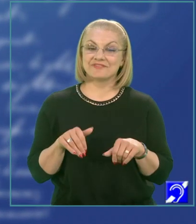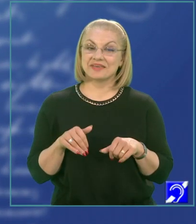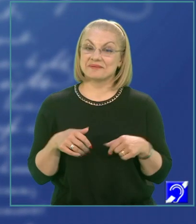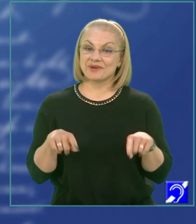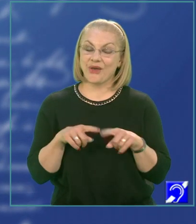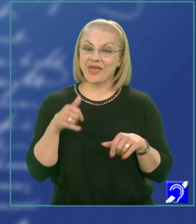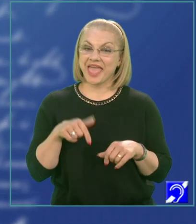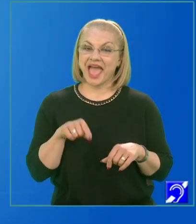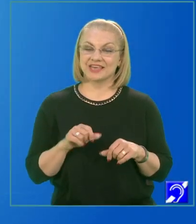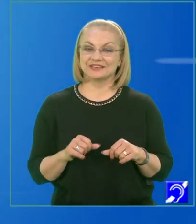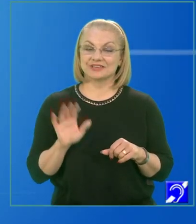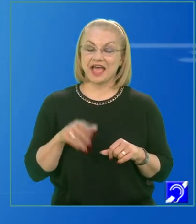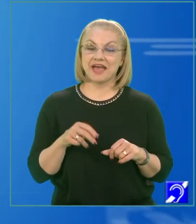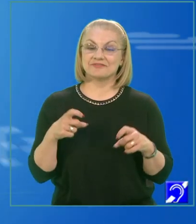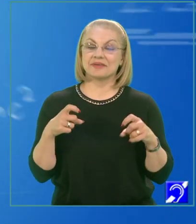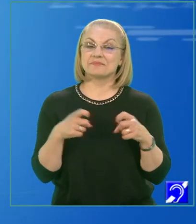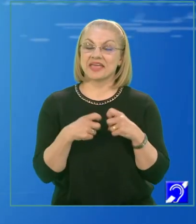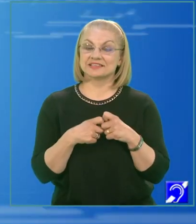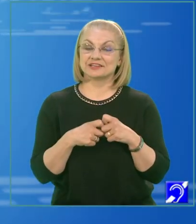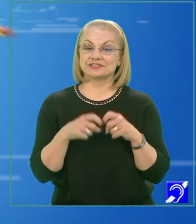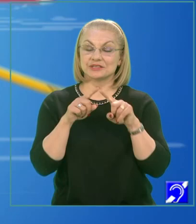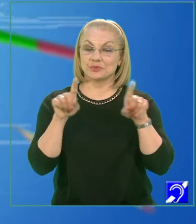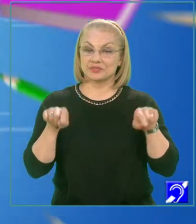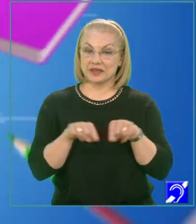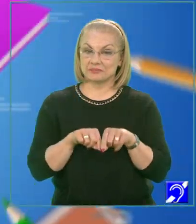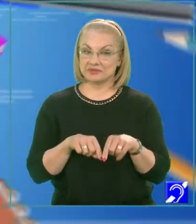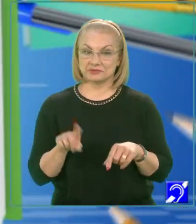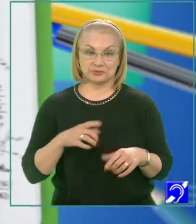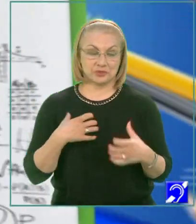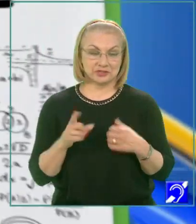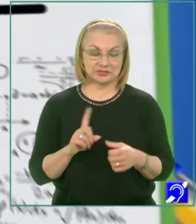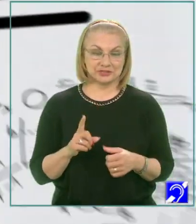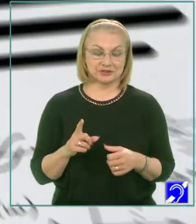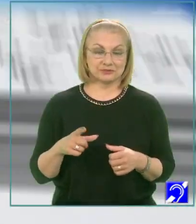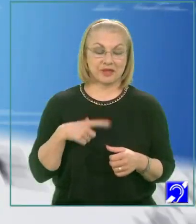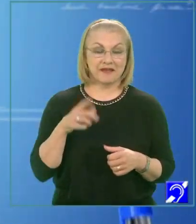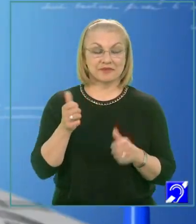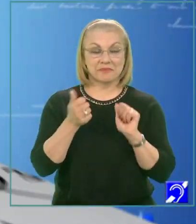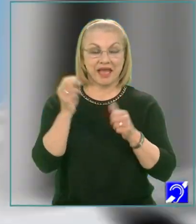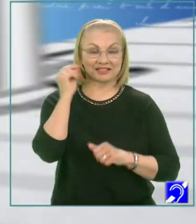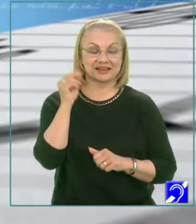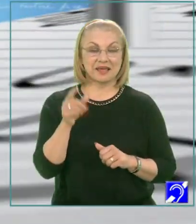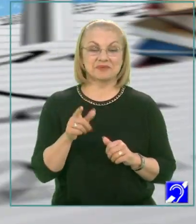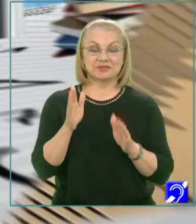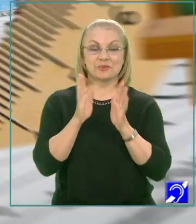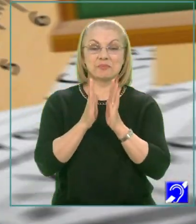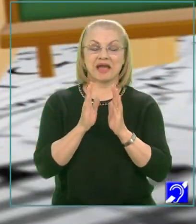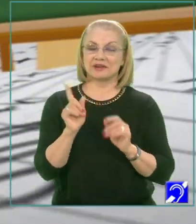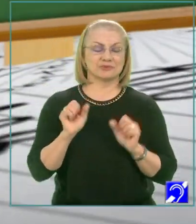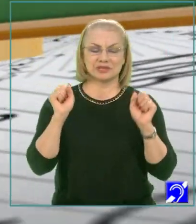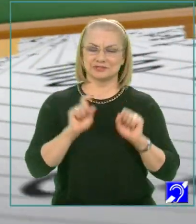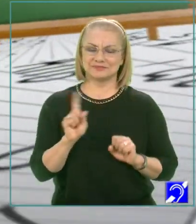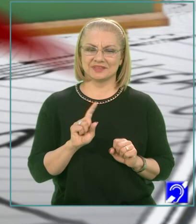Avem exerciții cu trapezul și nu e circ. Avem antrenament cu paralele și nu e gimnastică.